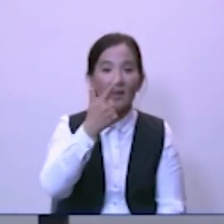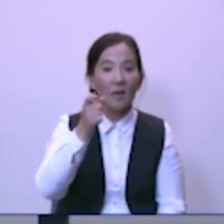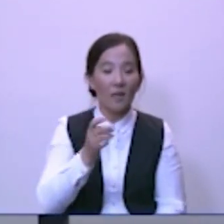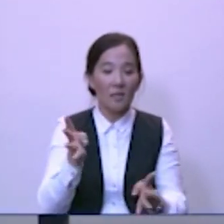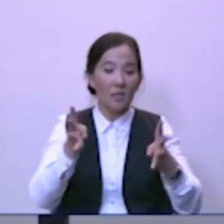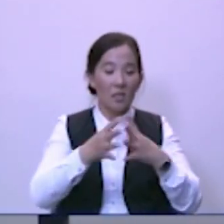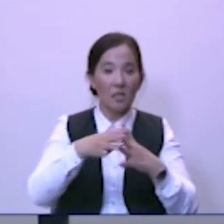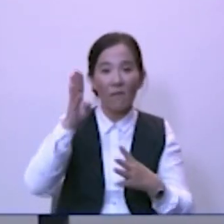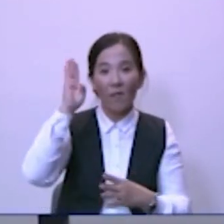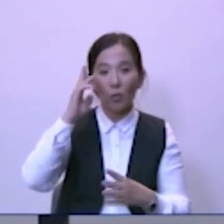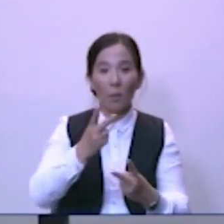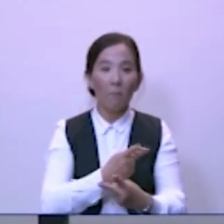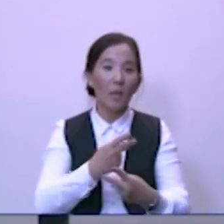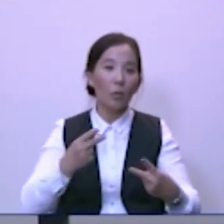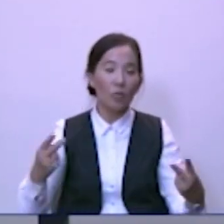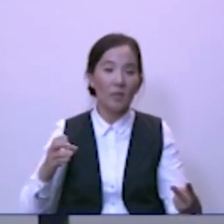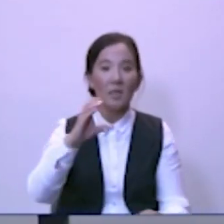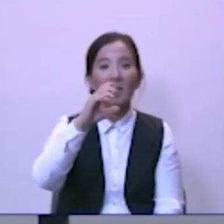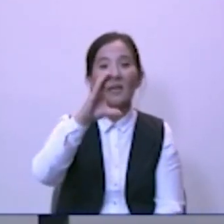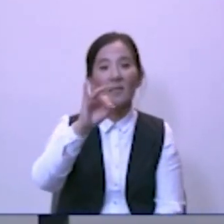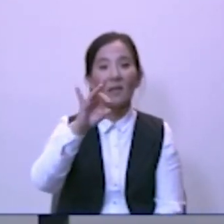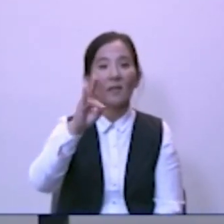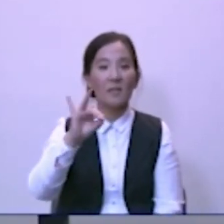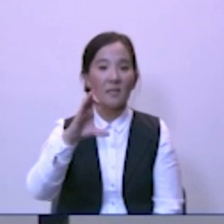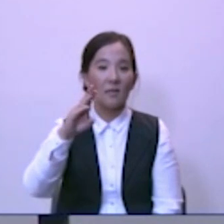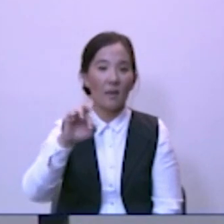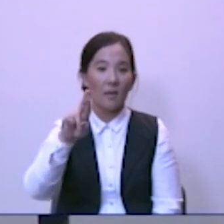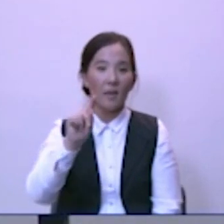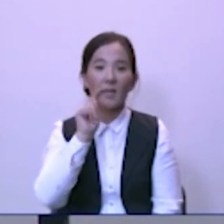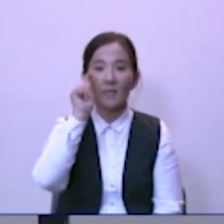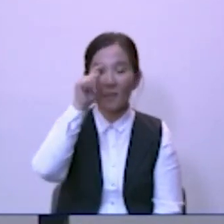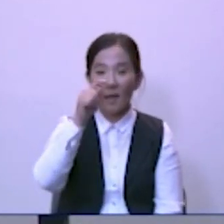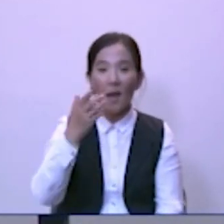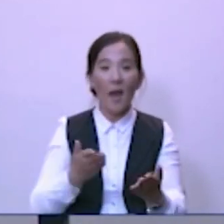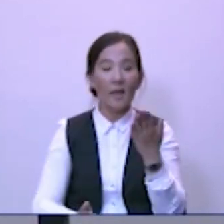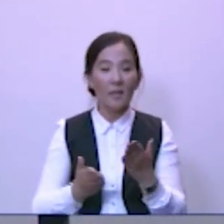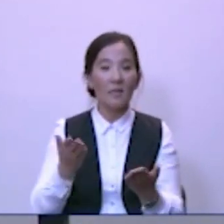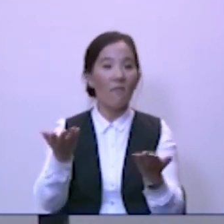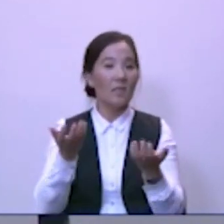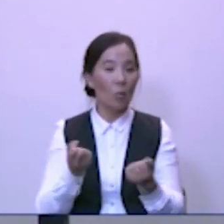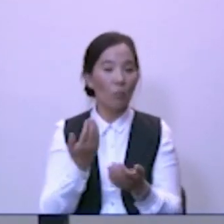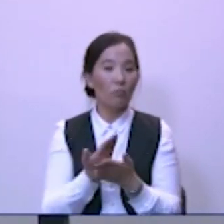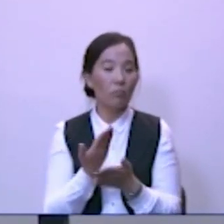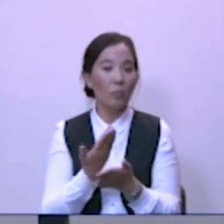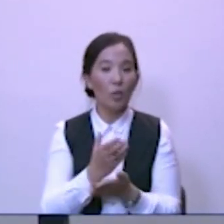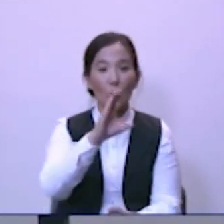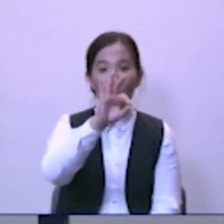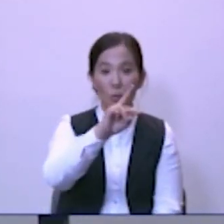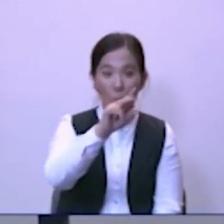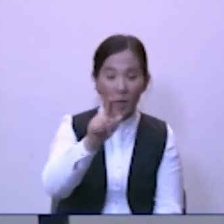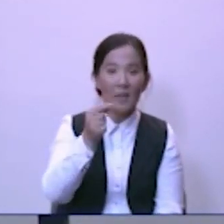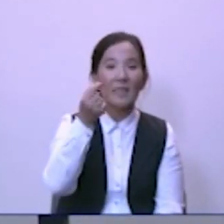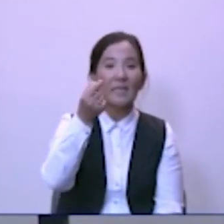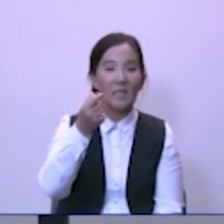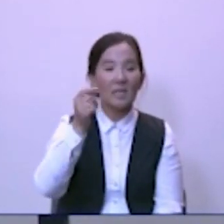водой у нас получается сернистая кислота а вот если мы возьмем соль сернистой